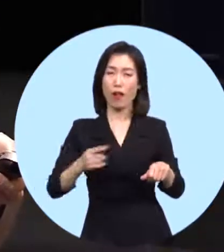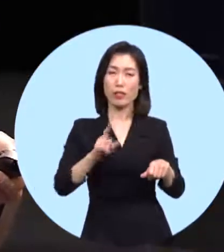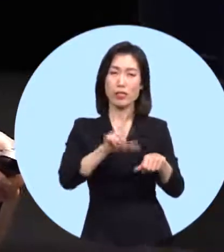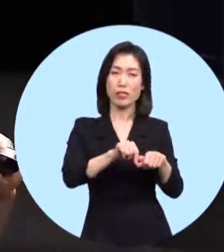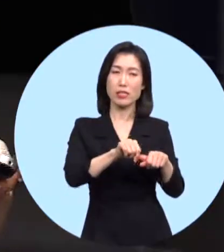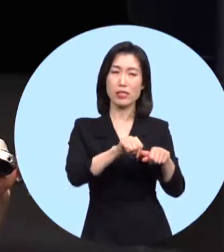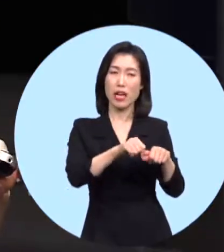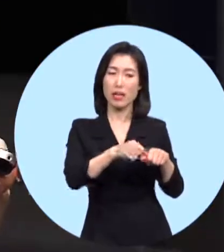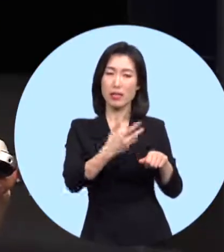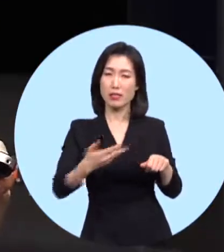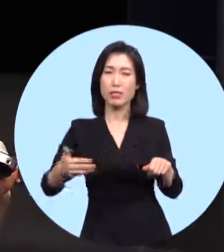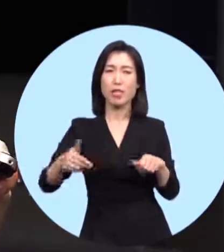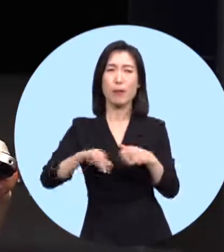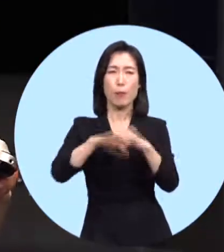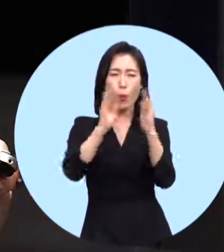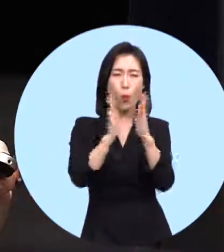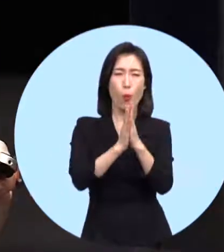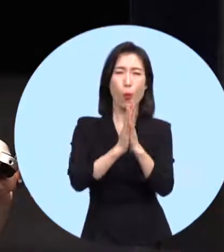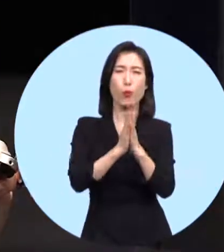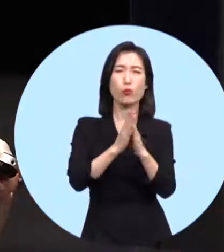걸 진북해 한다.